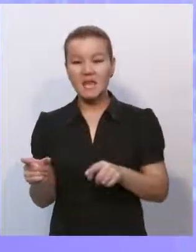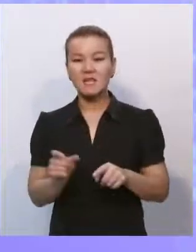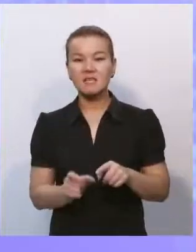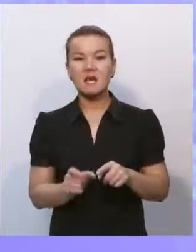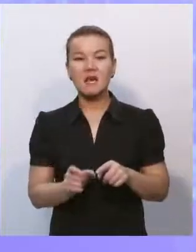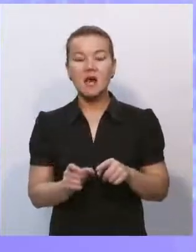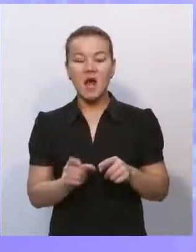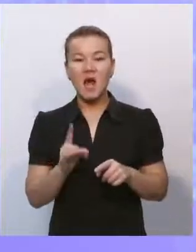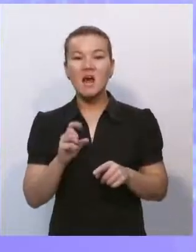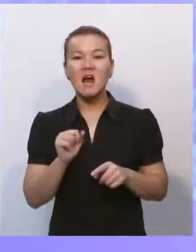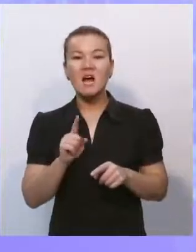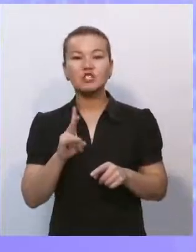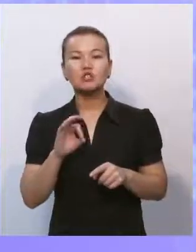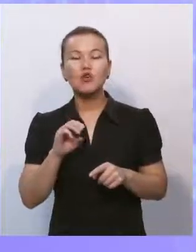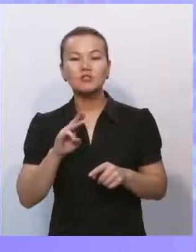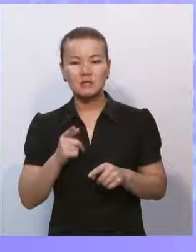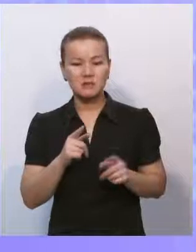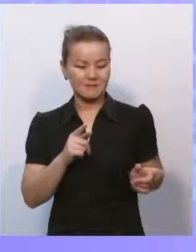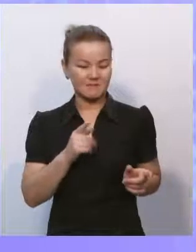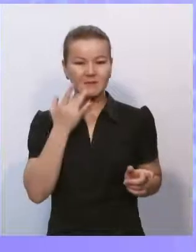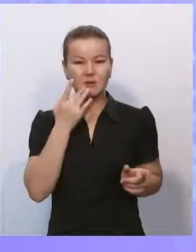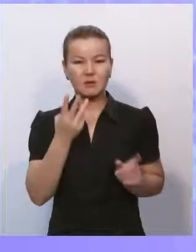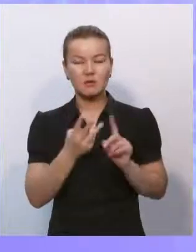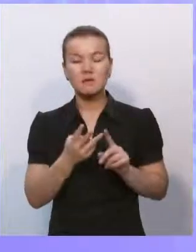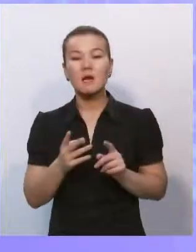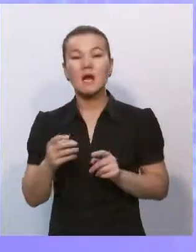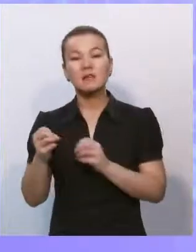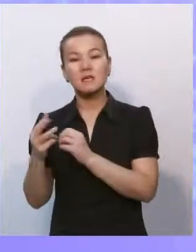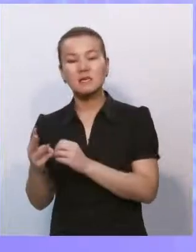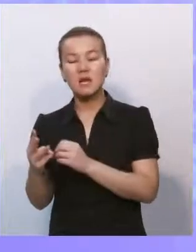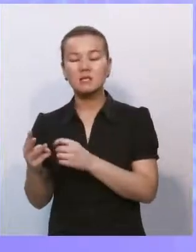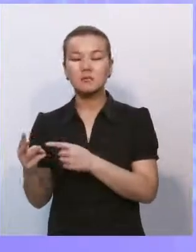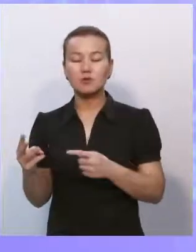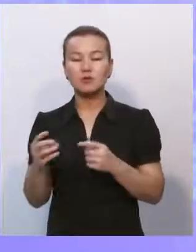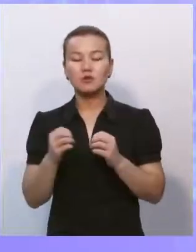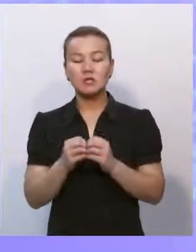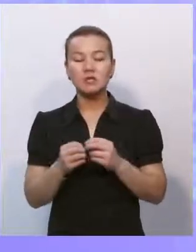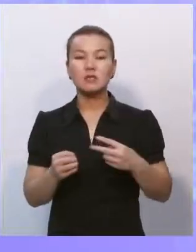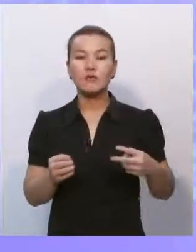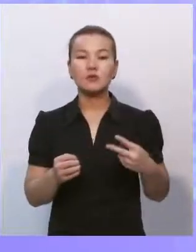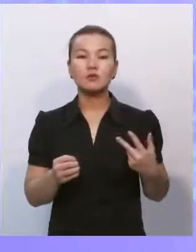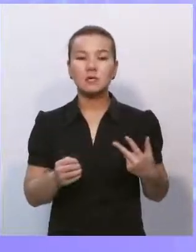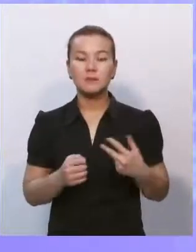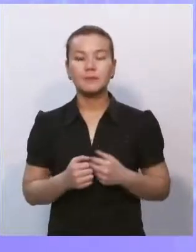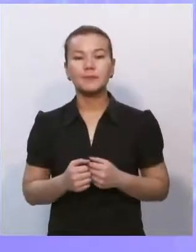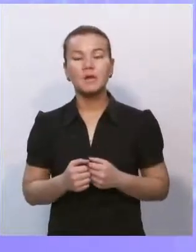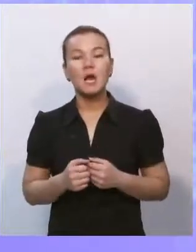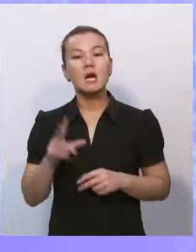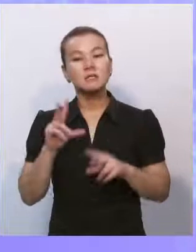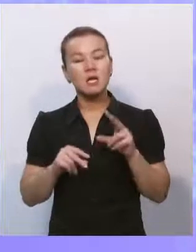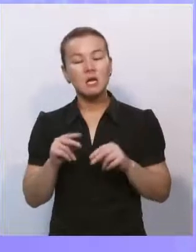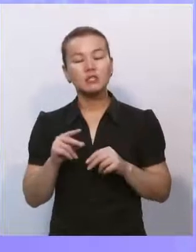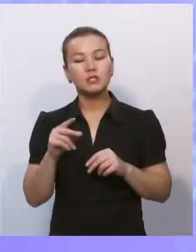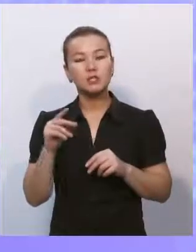разность 13 минус 10 равно 3 значит